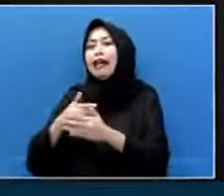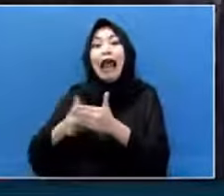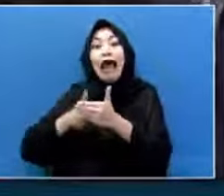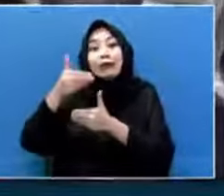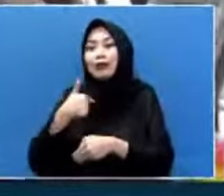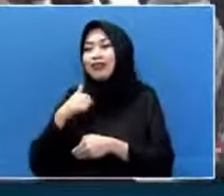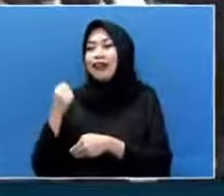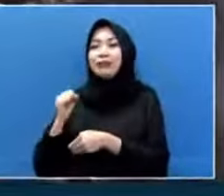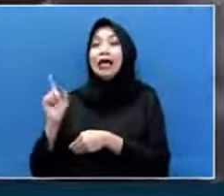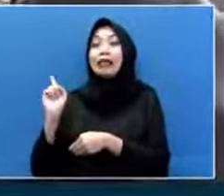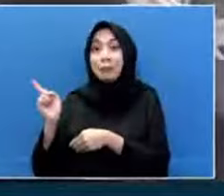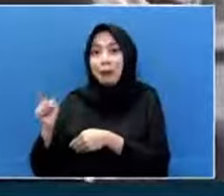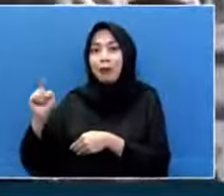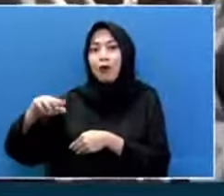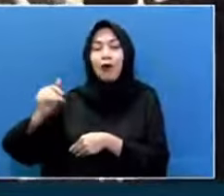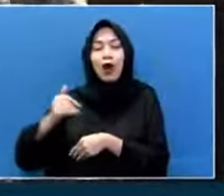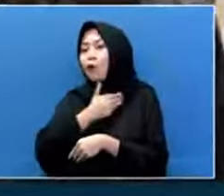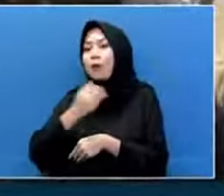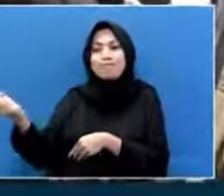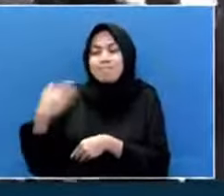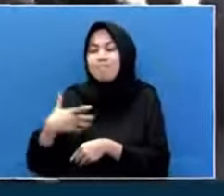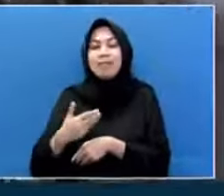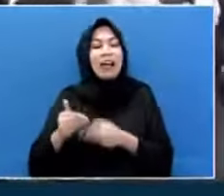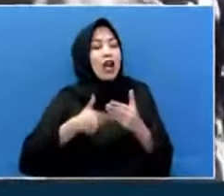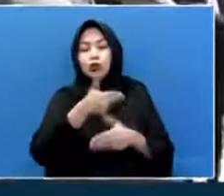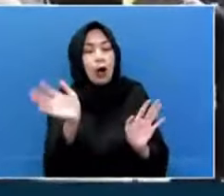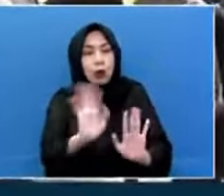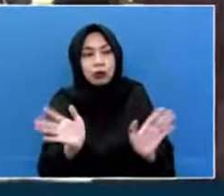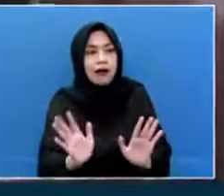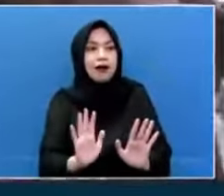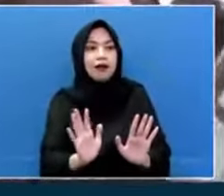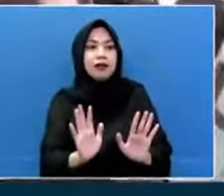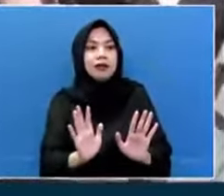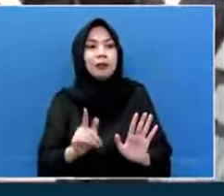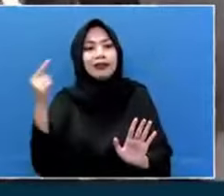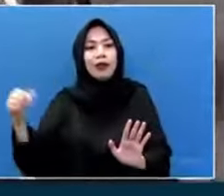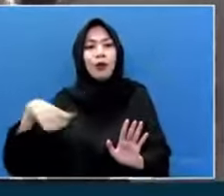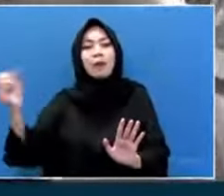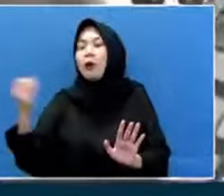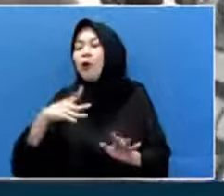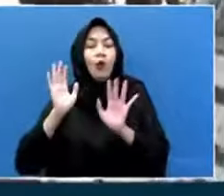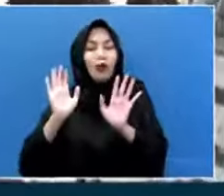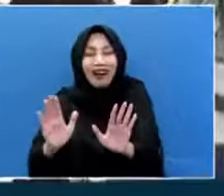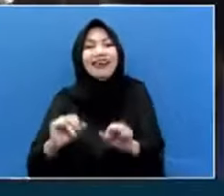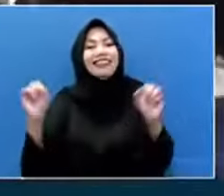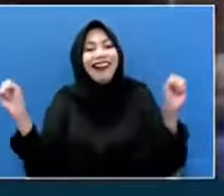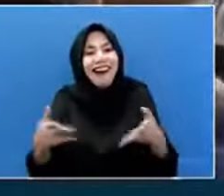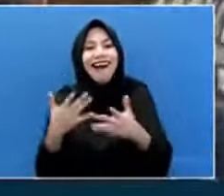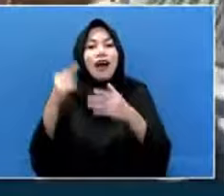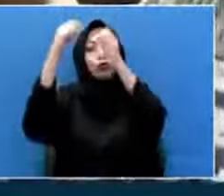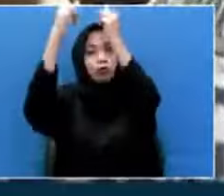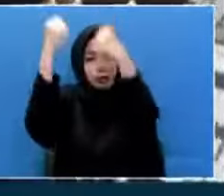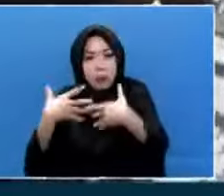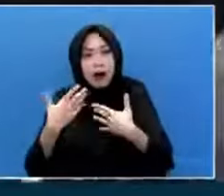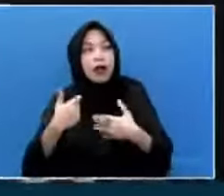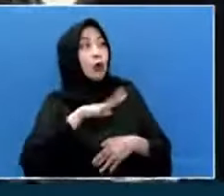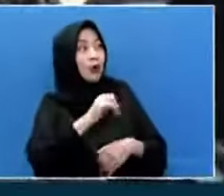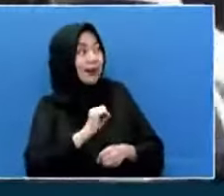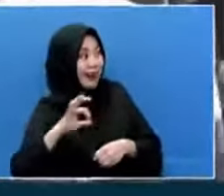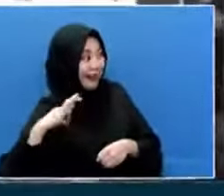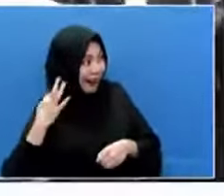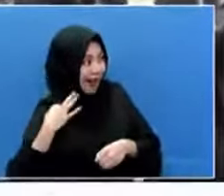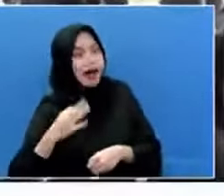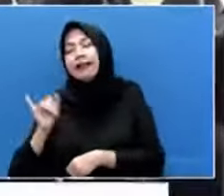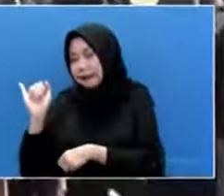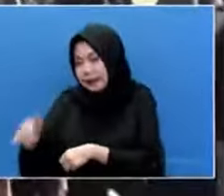kban sendiri tidak mau melanjutkan Dan menganggap ini adalah suatu musibah berarti keluarganya merelakan sudah